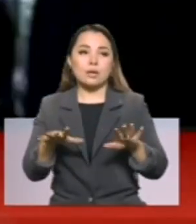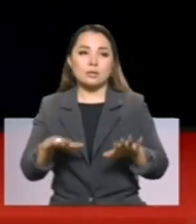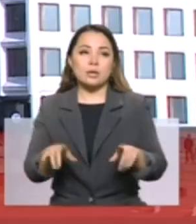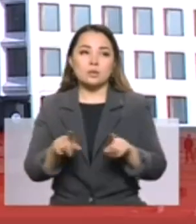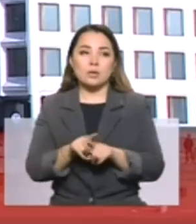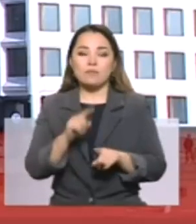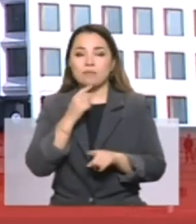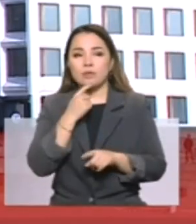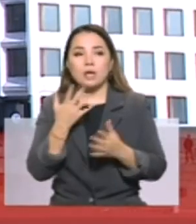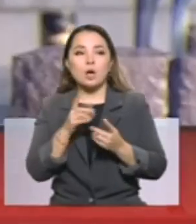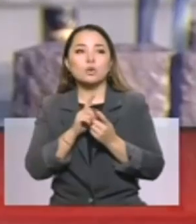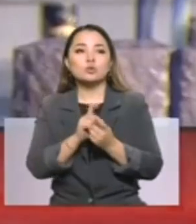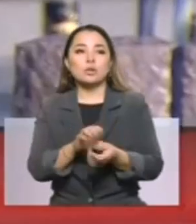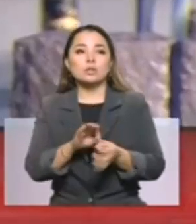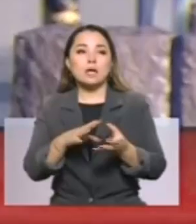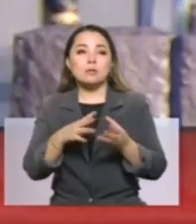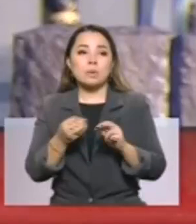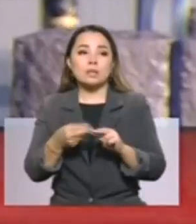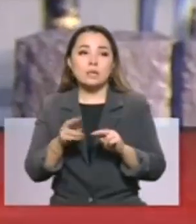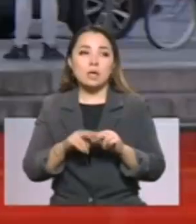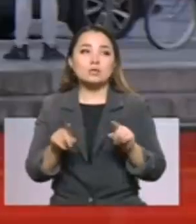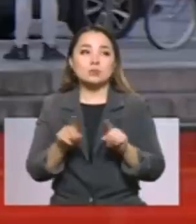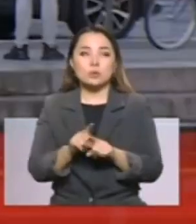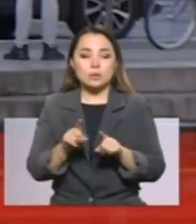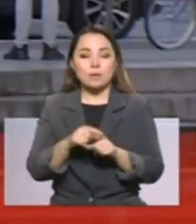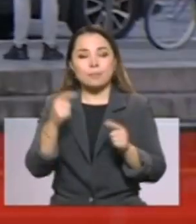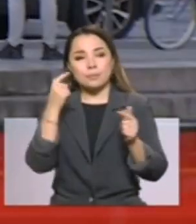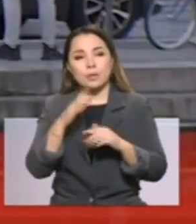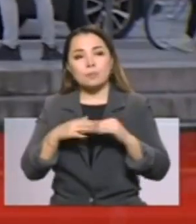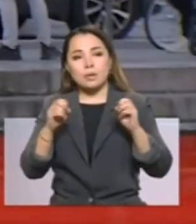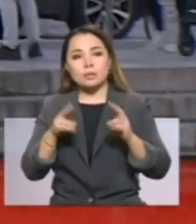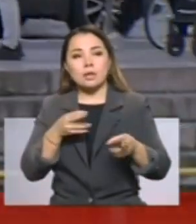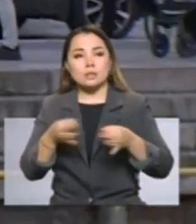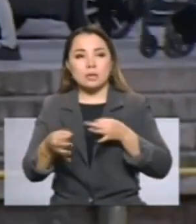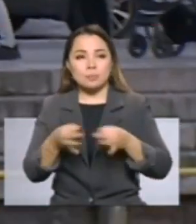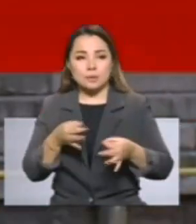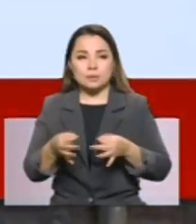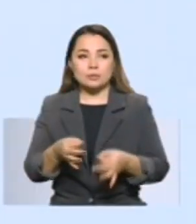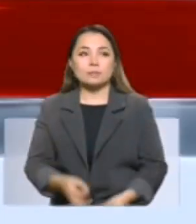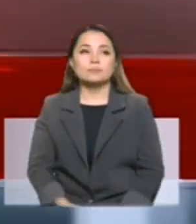зорлық-зомбылықпен Финляндия қалай күресіп жатыр? Осы елдің білікті маманымен сұхбаттасамыз.